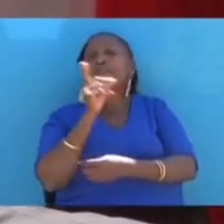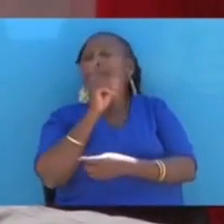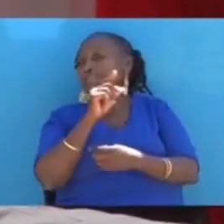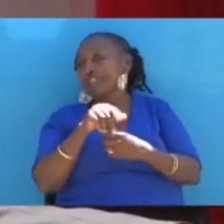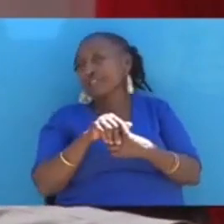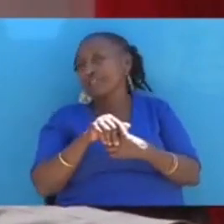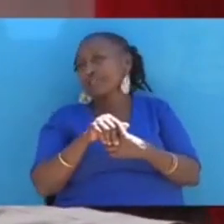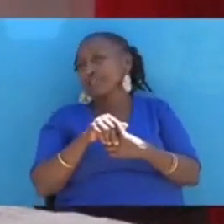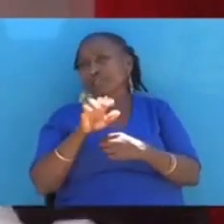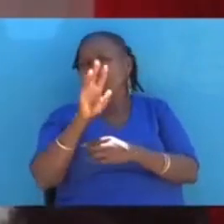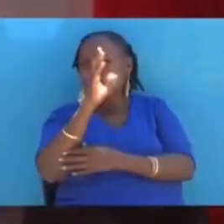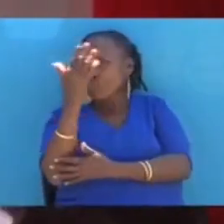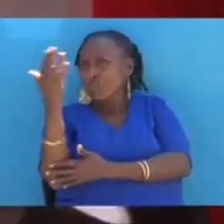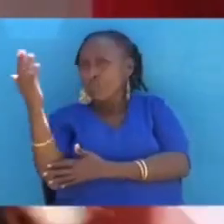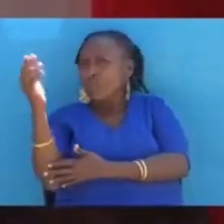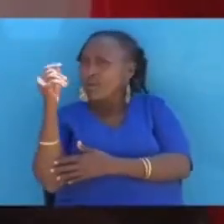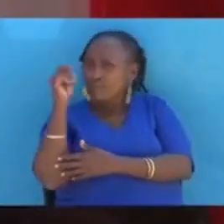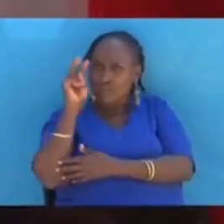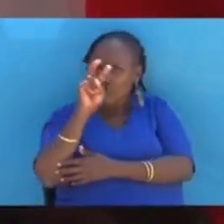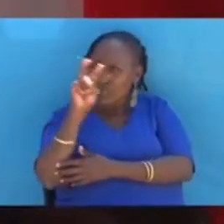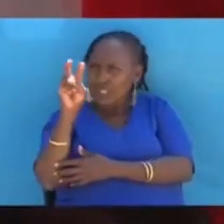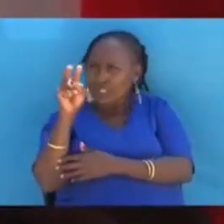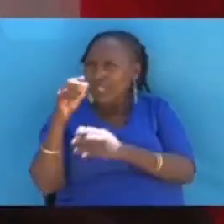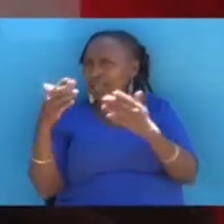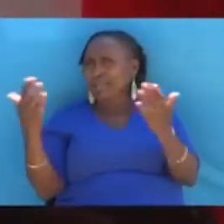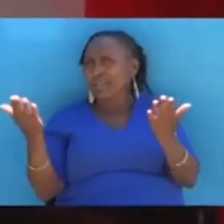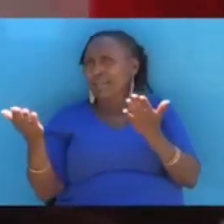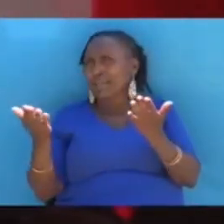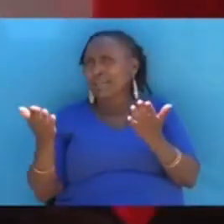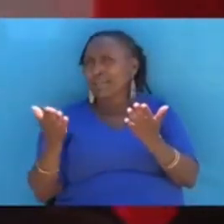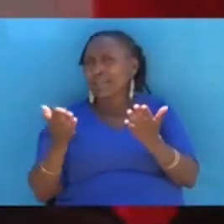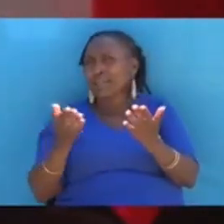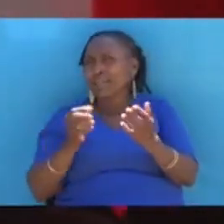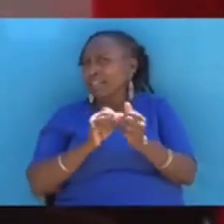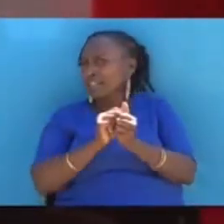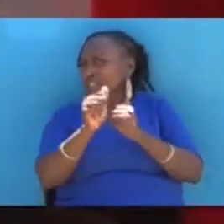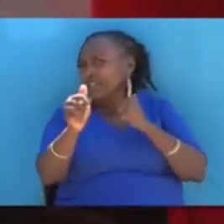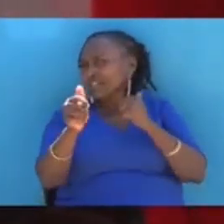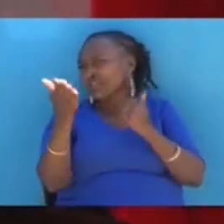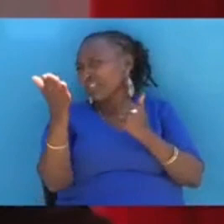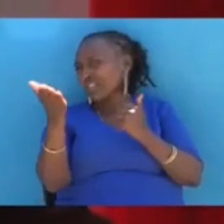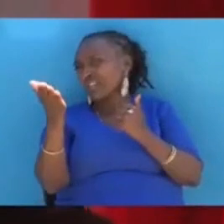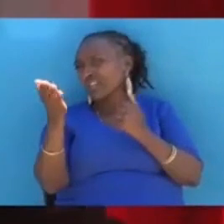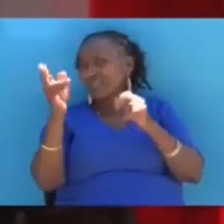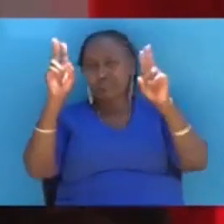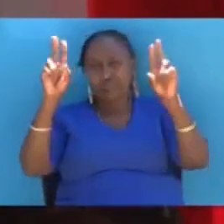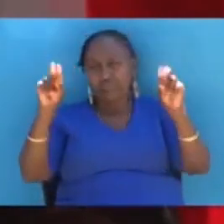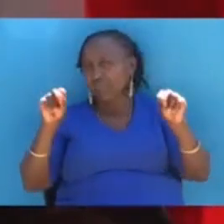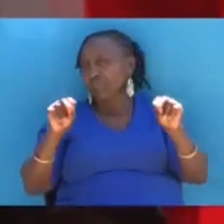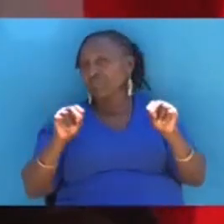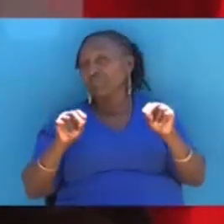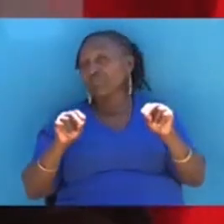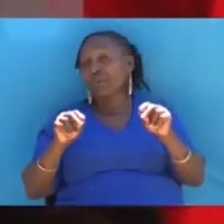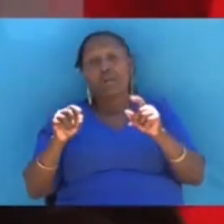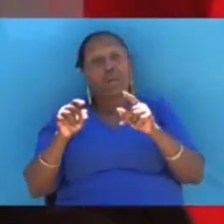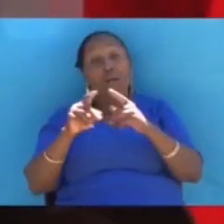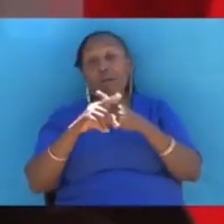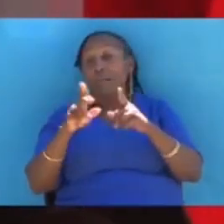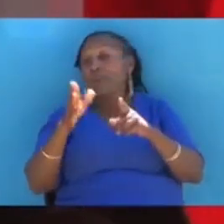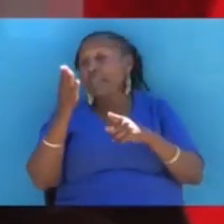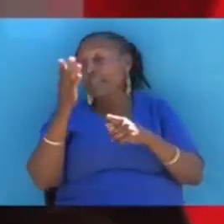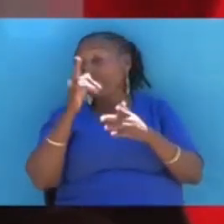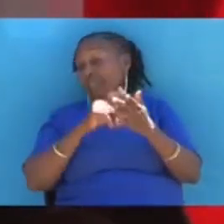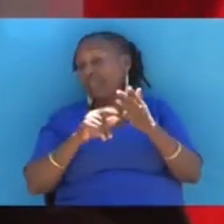Mau? Ilikuwa ni uongo ya kushawishi hawa ya kwamba ati wewe